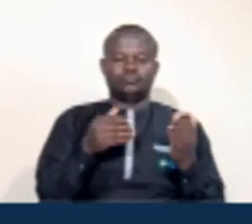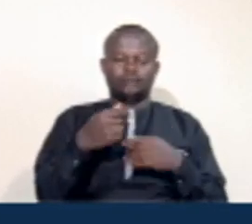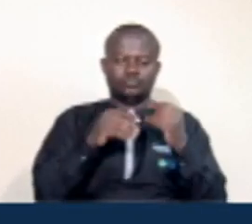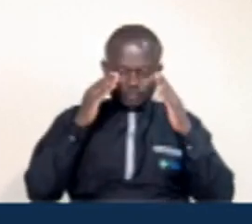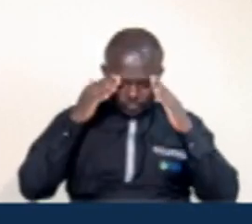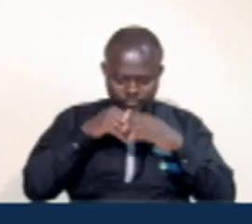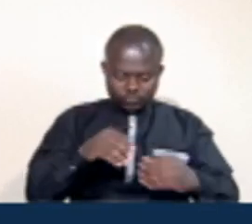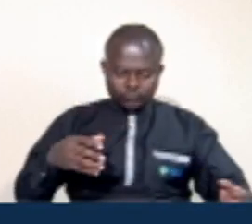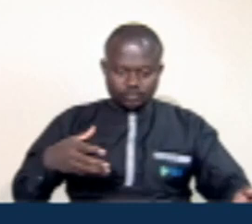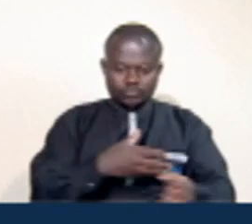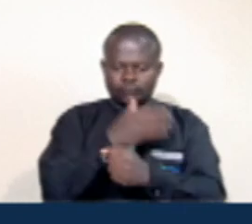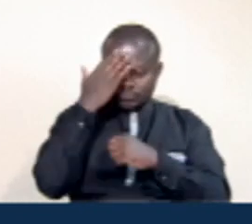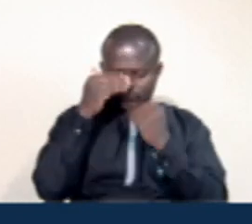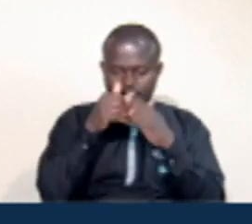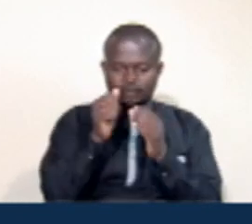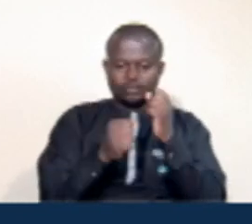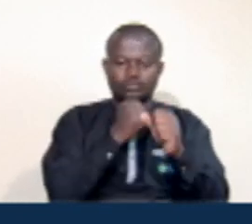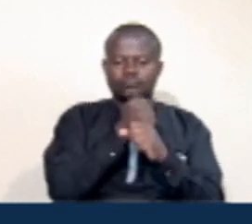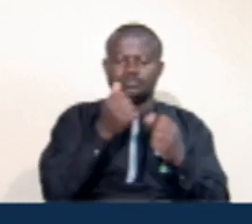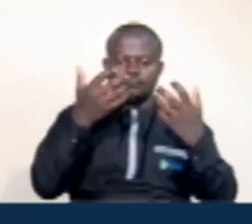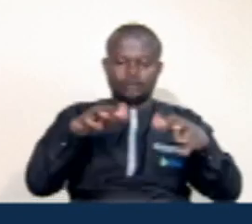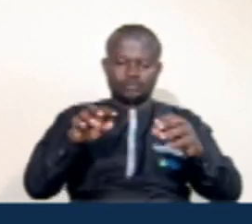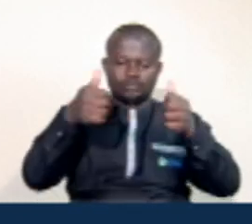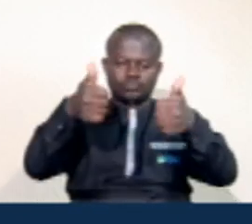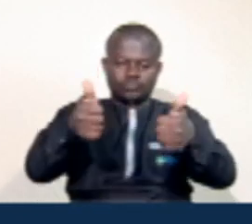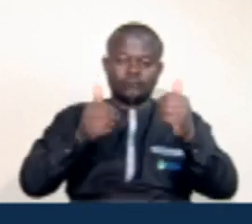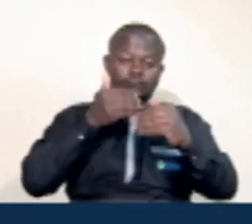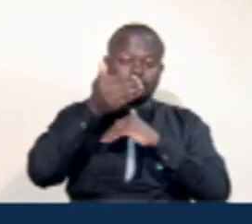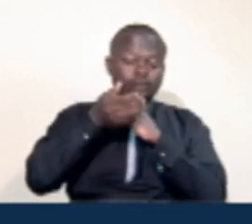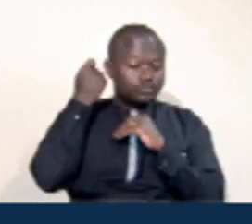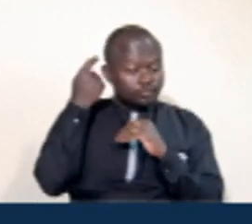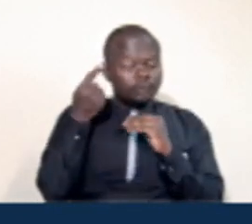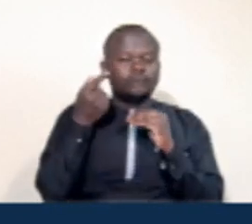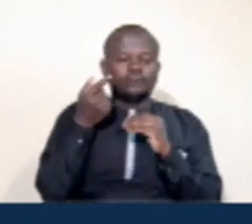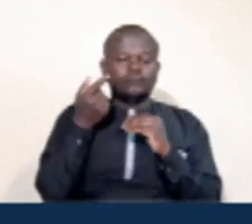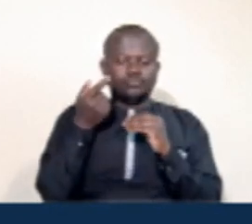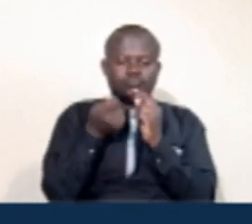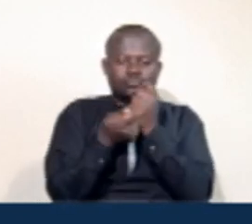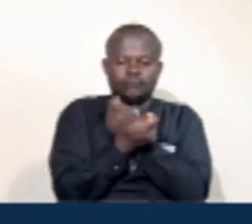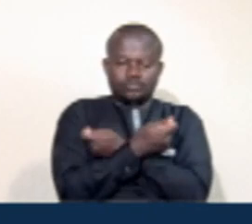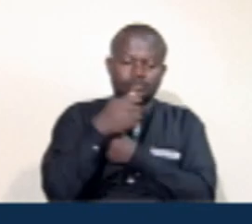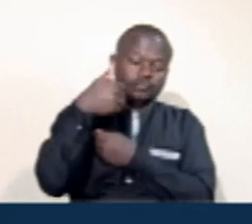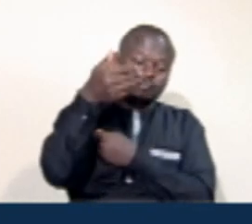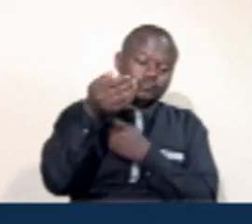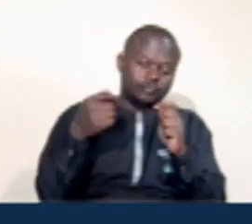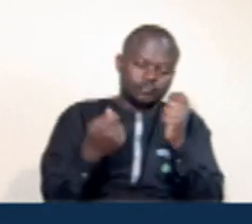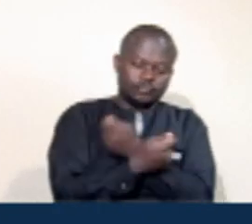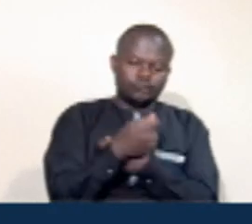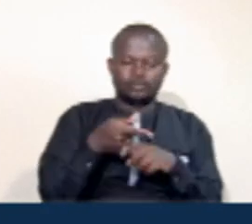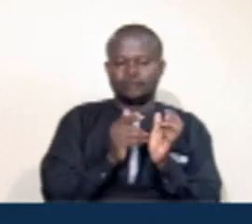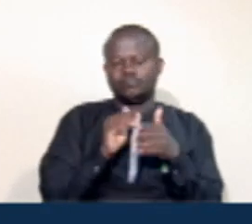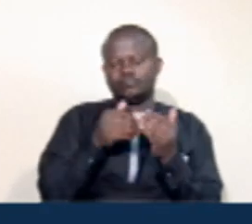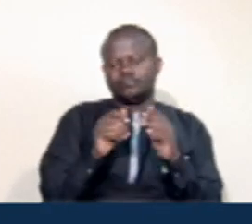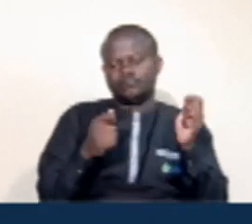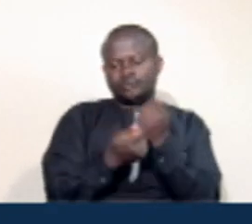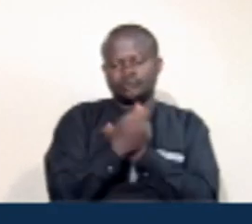bagashyiramo imbaraga kugira ngo umwaka urangire neza birumvikana ko impinduka buri gihe ziba ari impinduka ariko tukaba ari